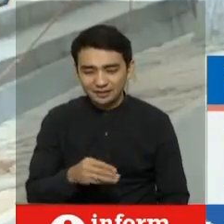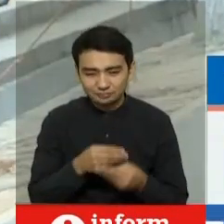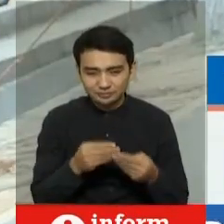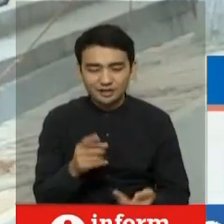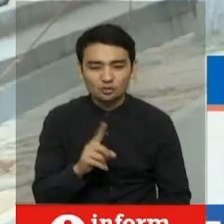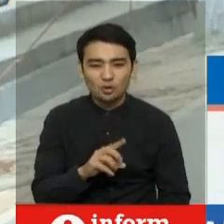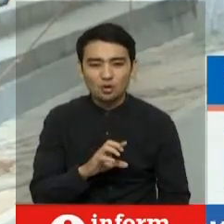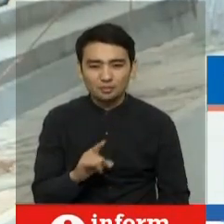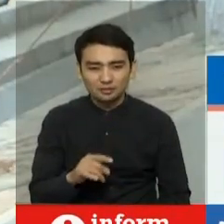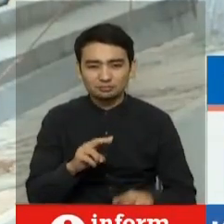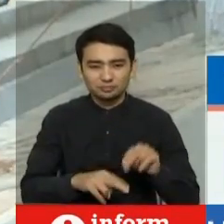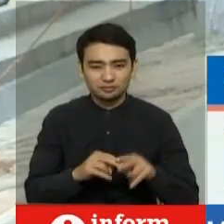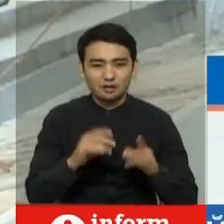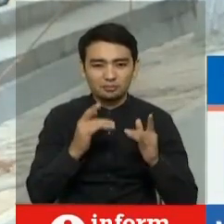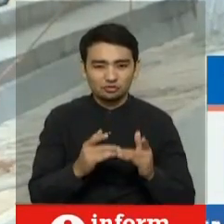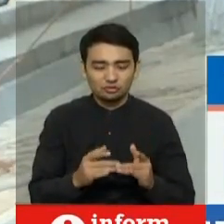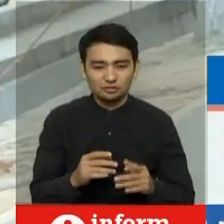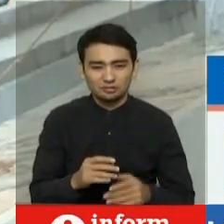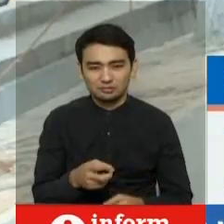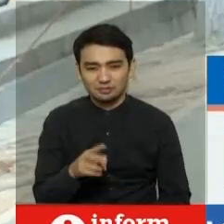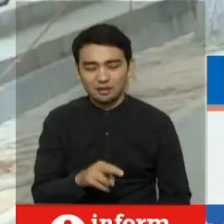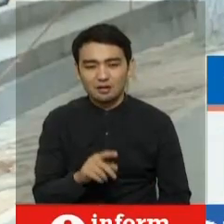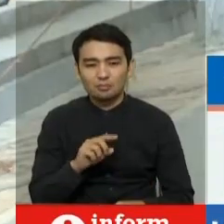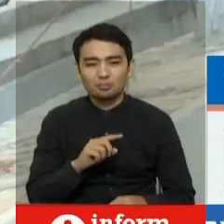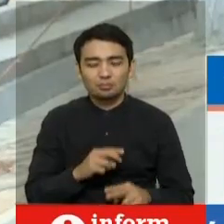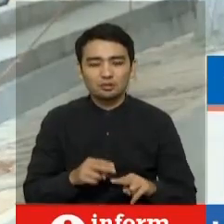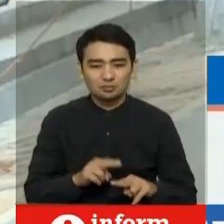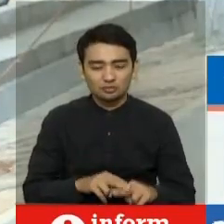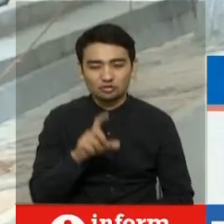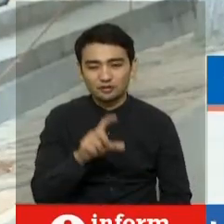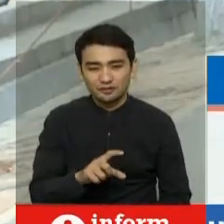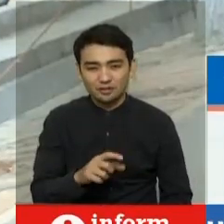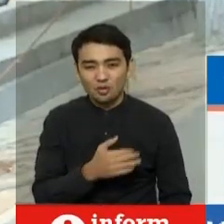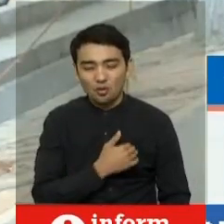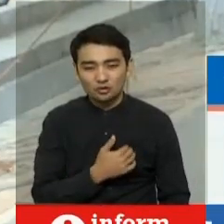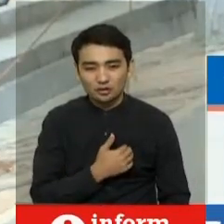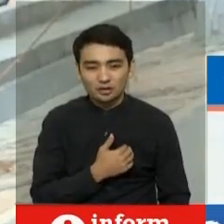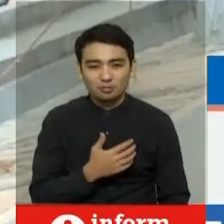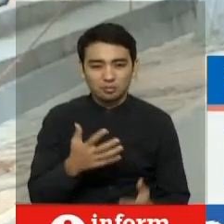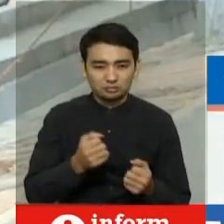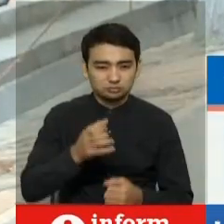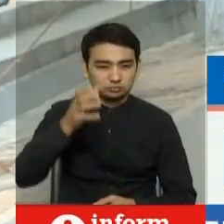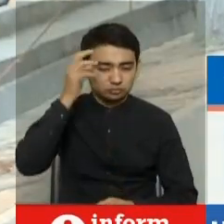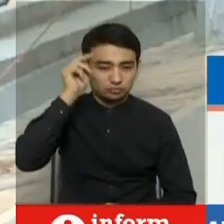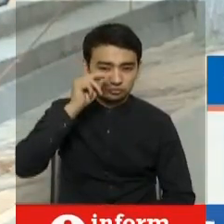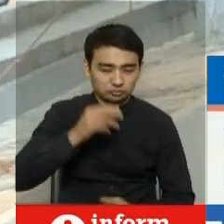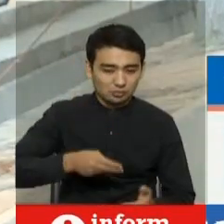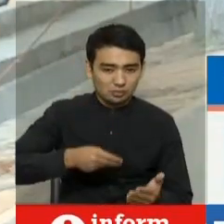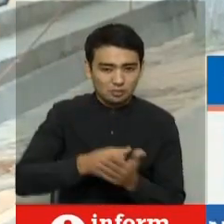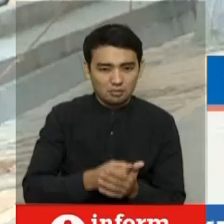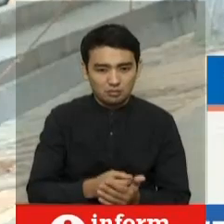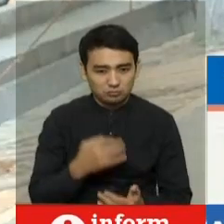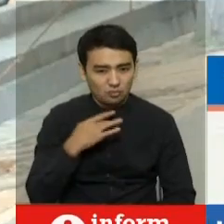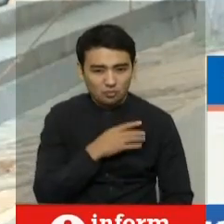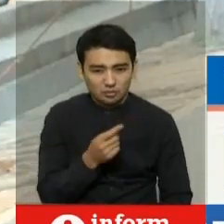на то, чтобы строили общежитие. Потому что человек хочет получать знания, он платит